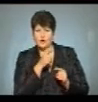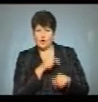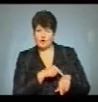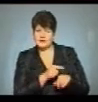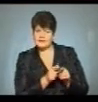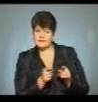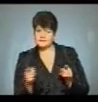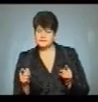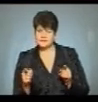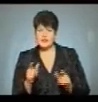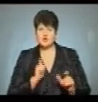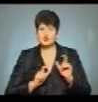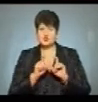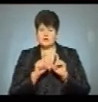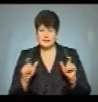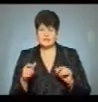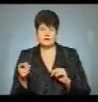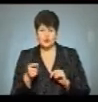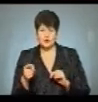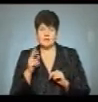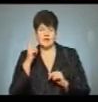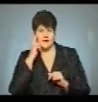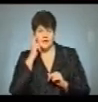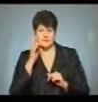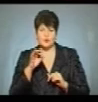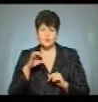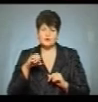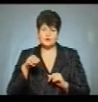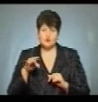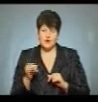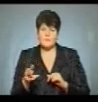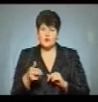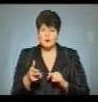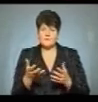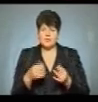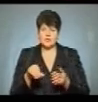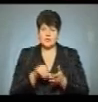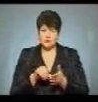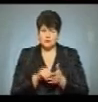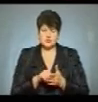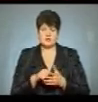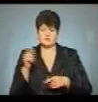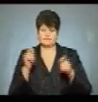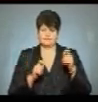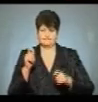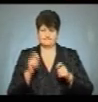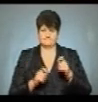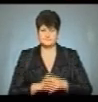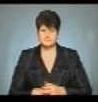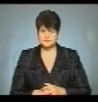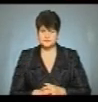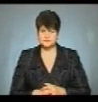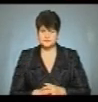Студенти з Тернополя, Києва, Острога та Маріуполя у Тернополі взяли участь у форумі студентів-політологів «Державець».